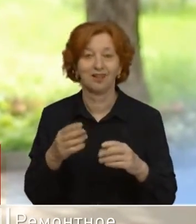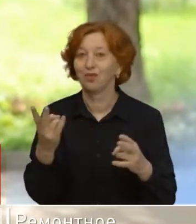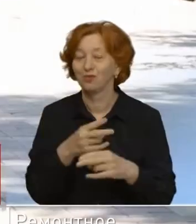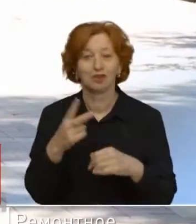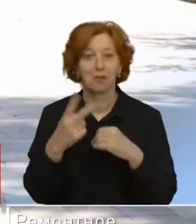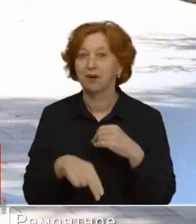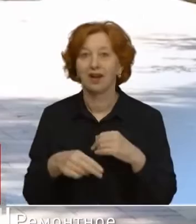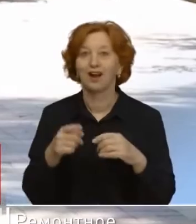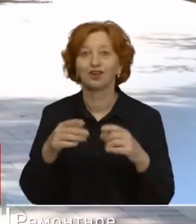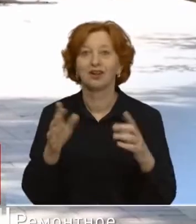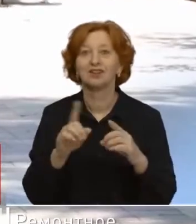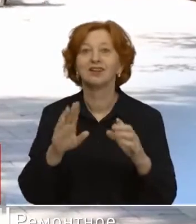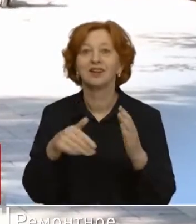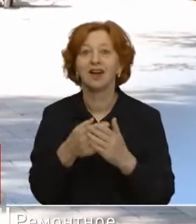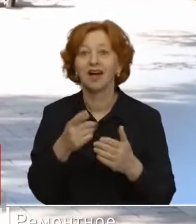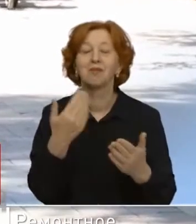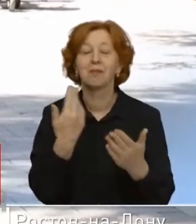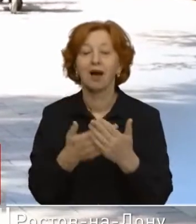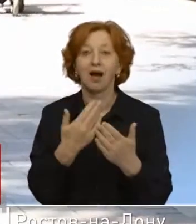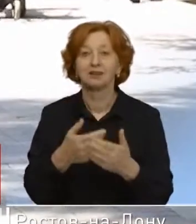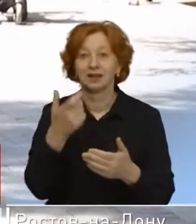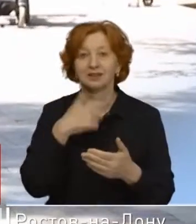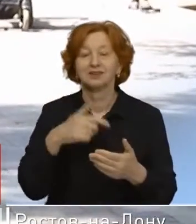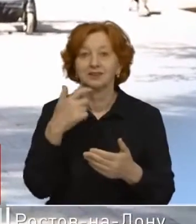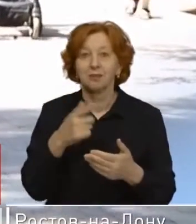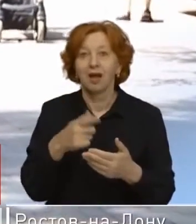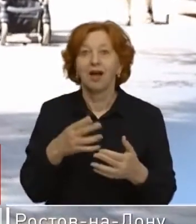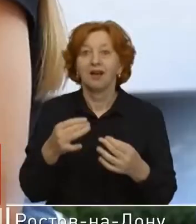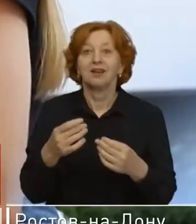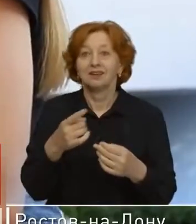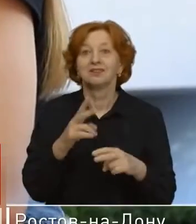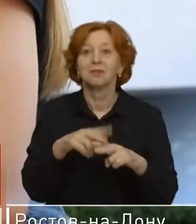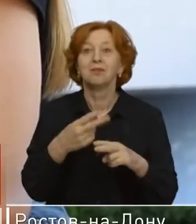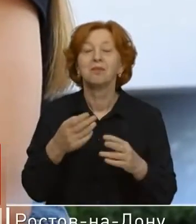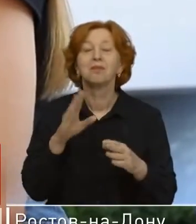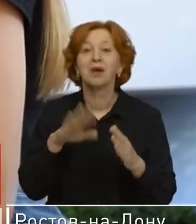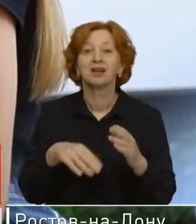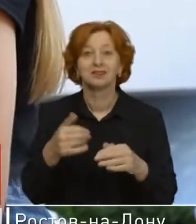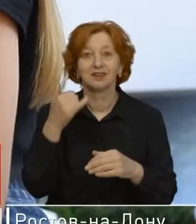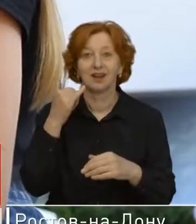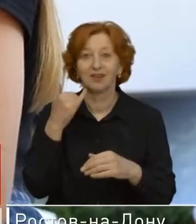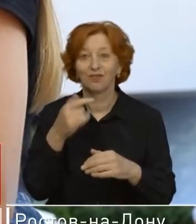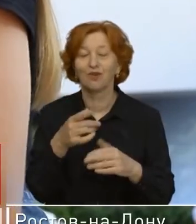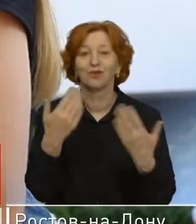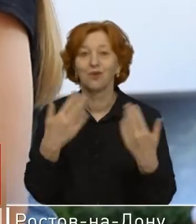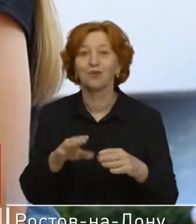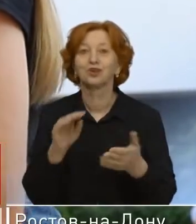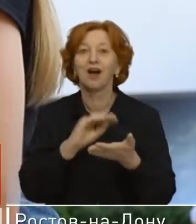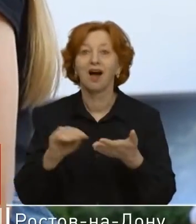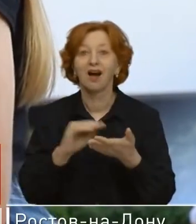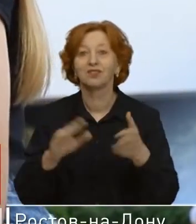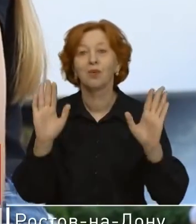его смотреть. Но для кого-то это способ показать себя, как Мария Джигарян. Девушка выкладывает в сеть видео, где она поет авторские